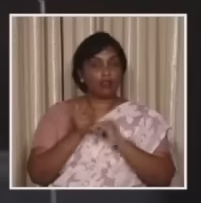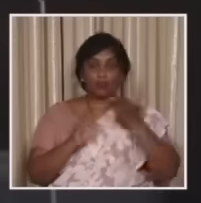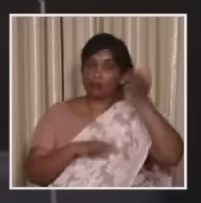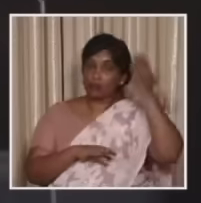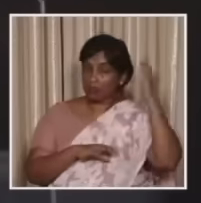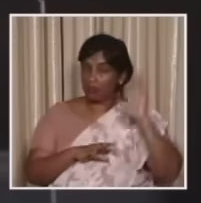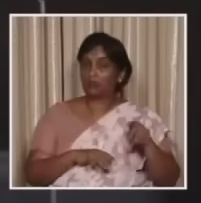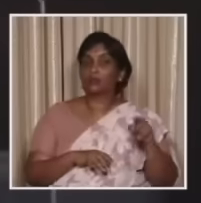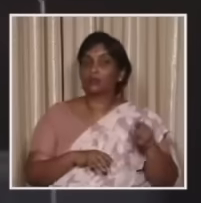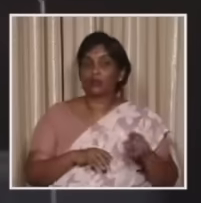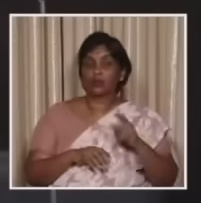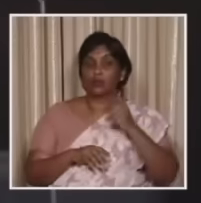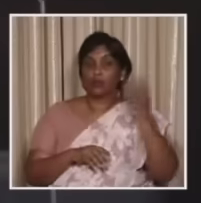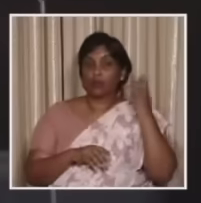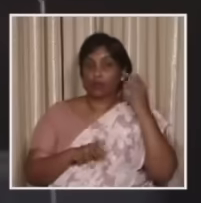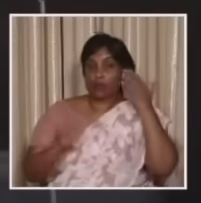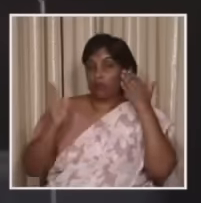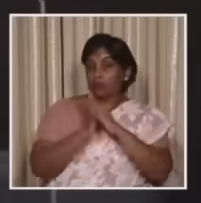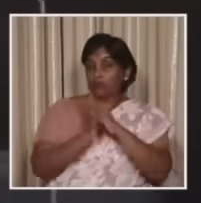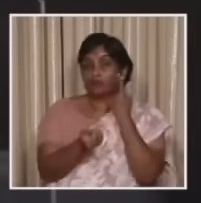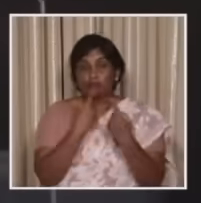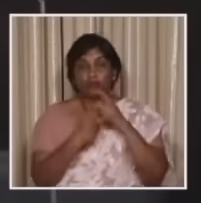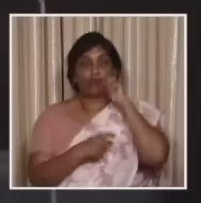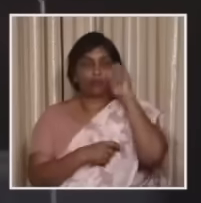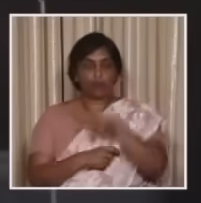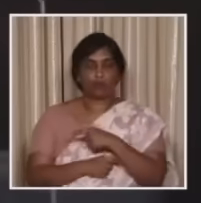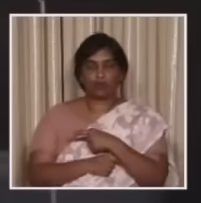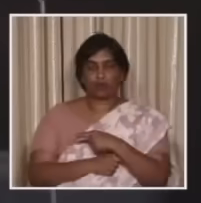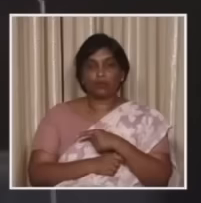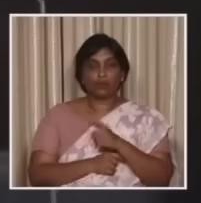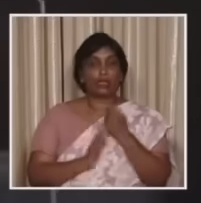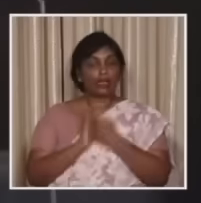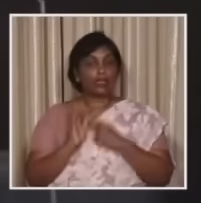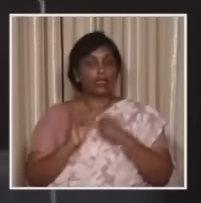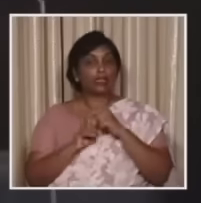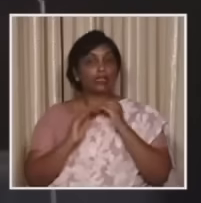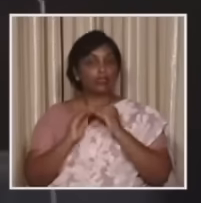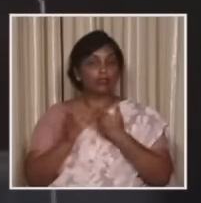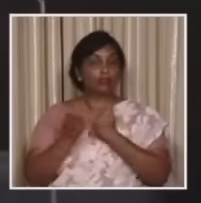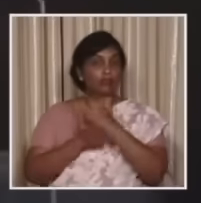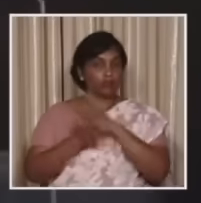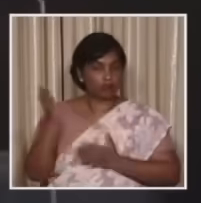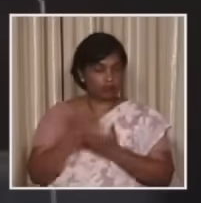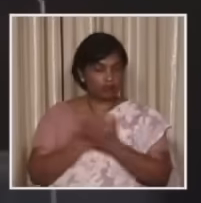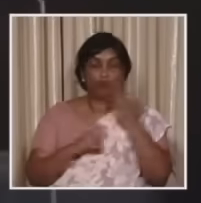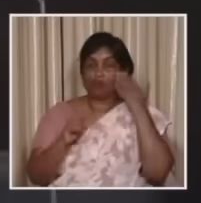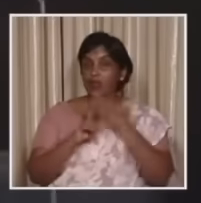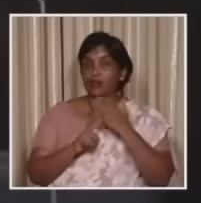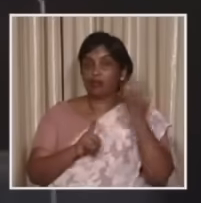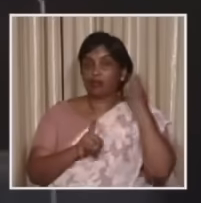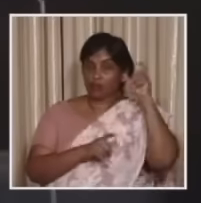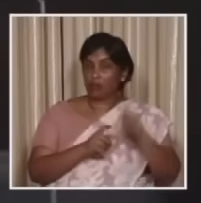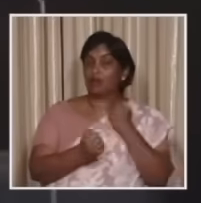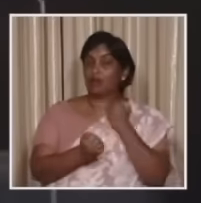එවකට හිටපු සහරාන් ගැන උනන්දුවෙන් පරීක්ෂණ පවත්වපු පුද්ගලයා. ඔහු නීතිපති දෙපාර්තමේන්තුවට ලියලා තිබුණා මේ සහරාන් අත්අඩංගුවට